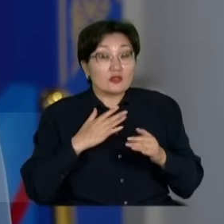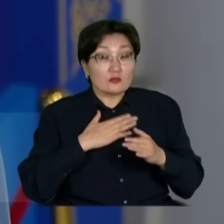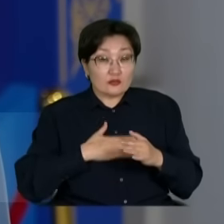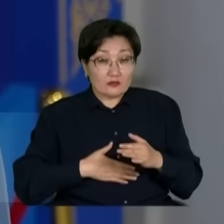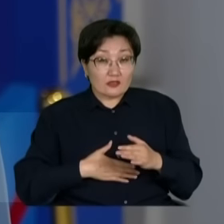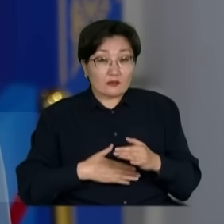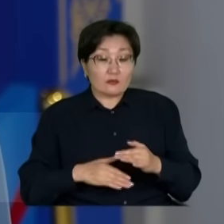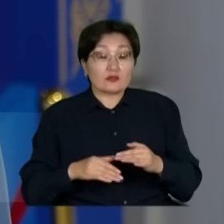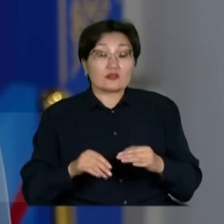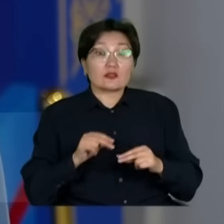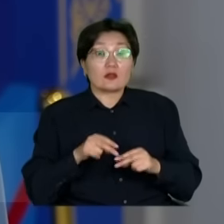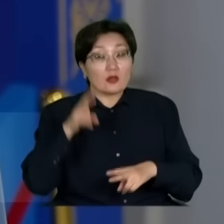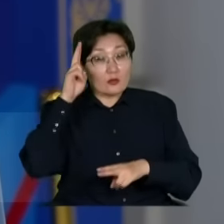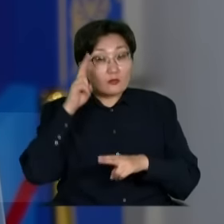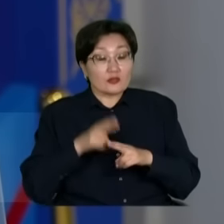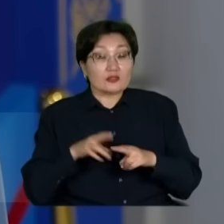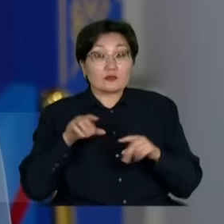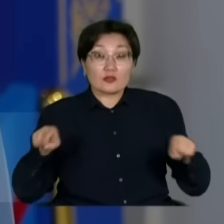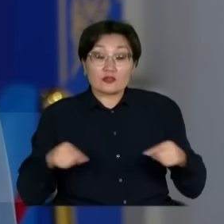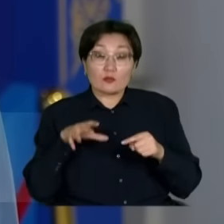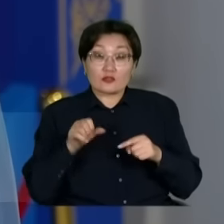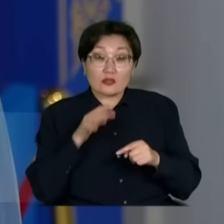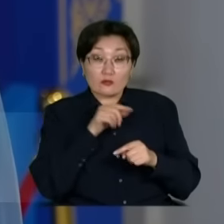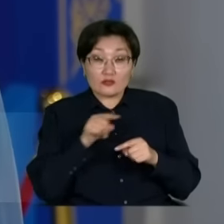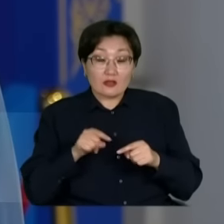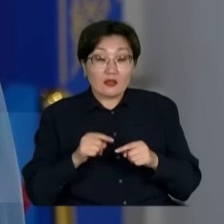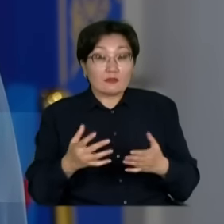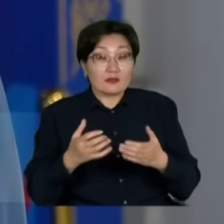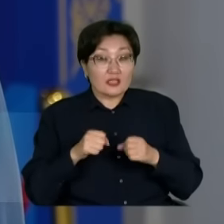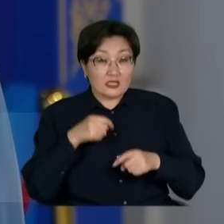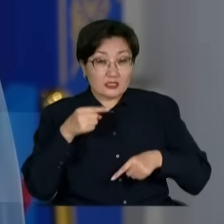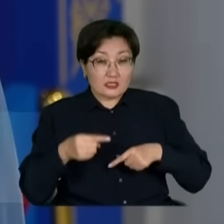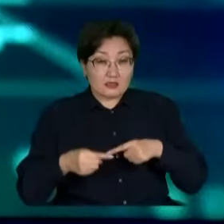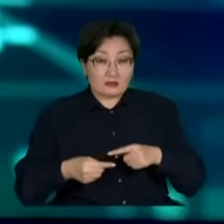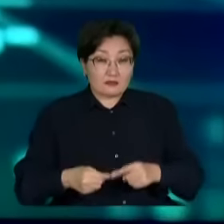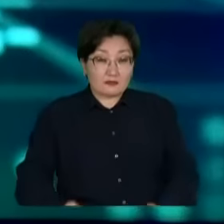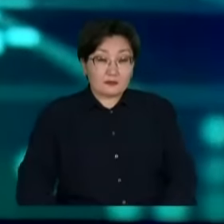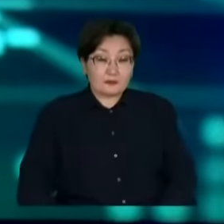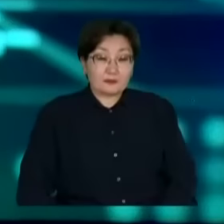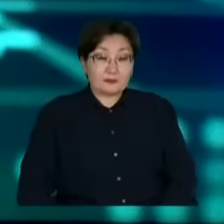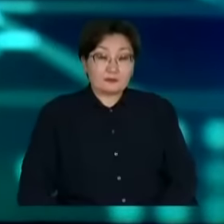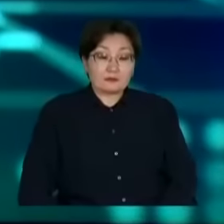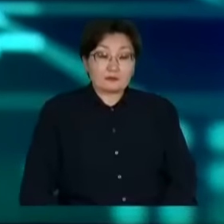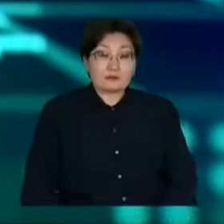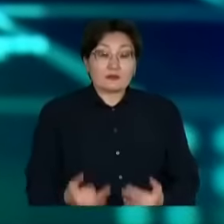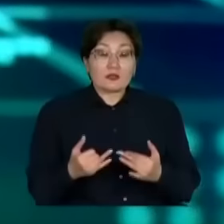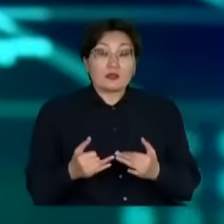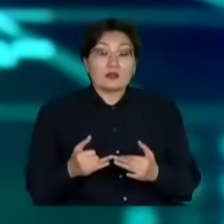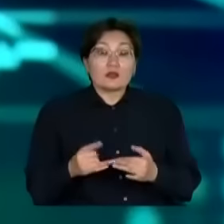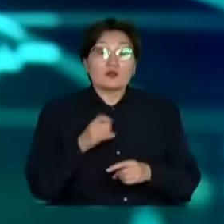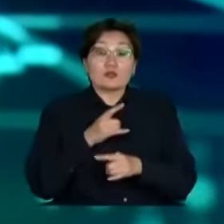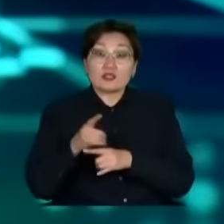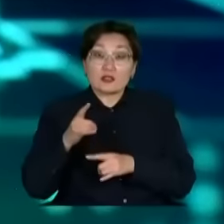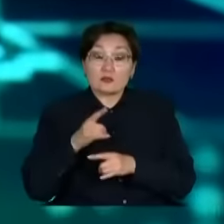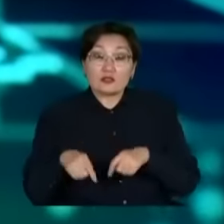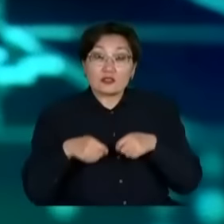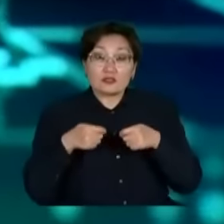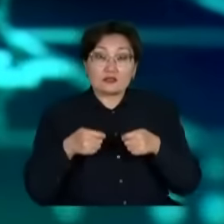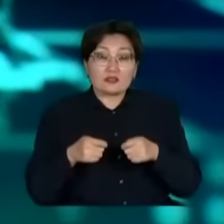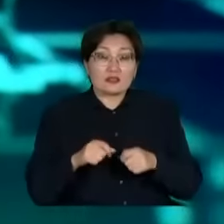восстановлен пропущенный срок для принятия наследства подвергали насилию и давали